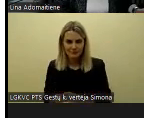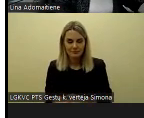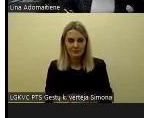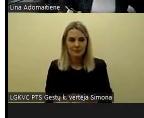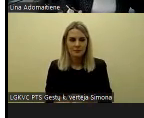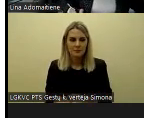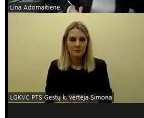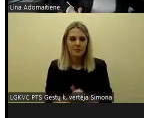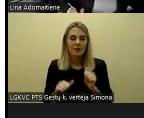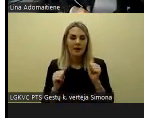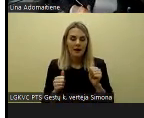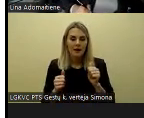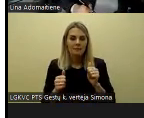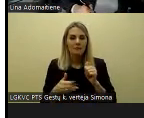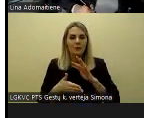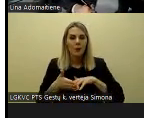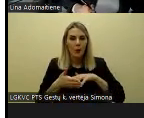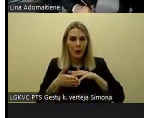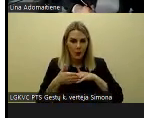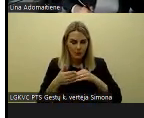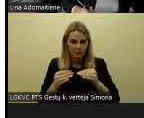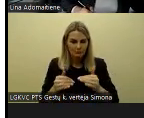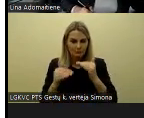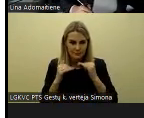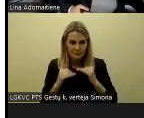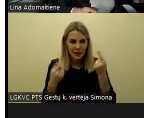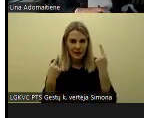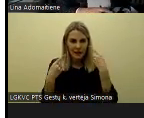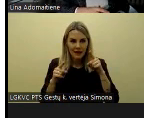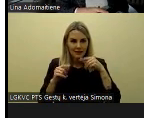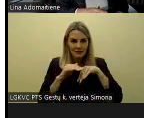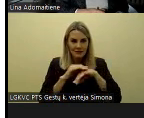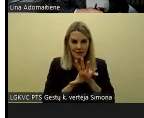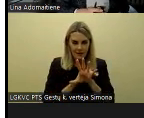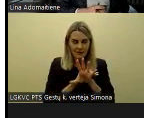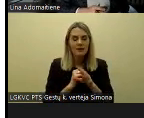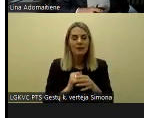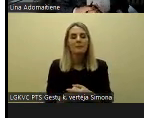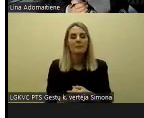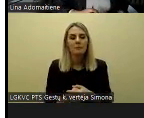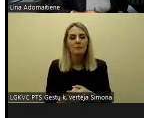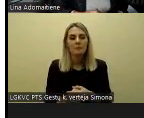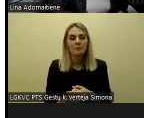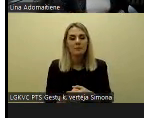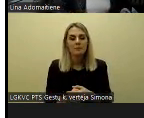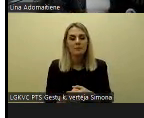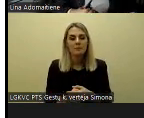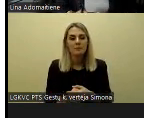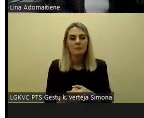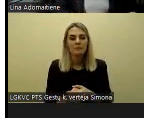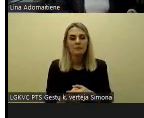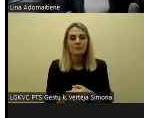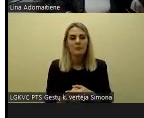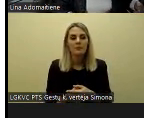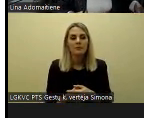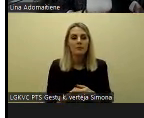Gerai, judėkime prieki prie kitos skaidrės ir pažiūrėkime, kokie yra tarp